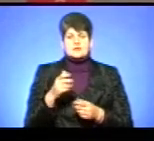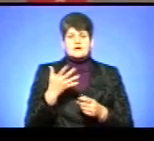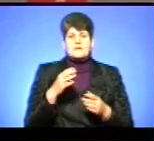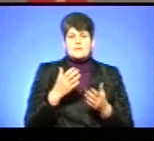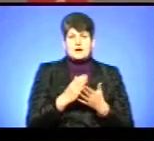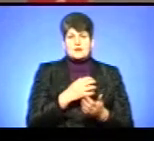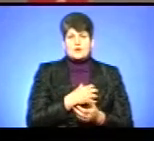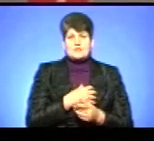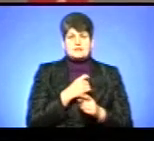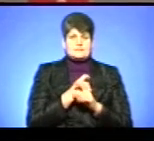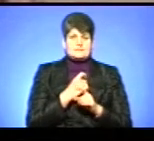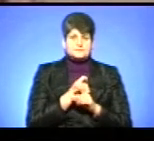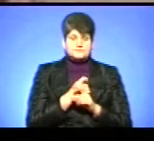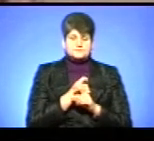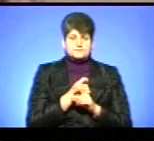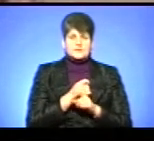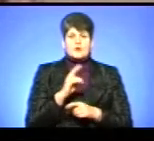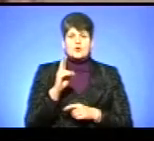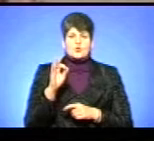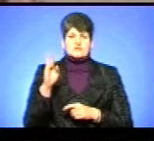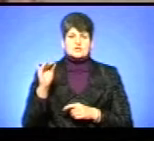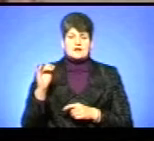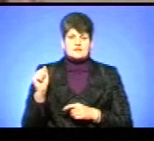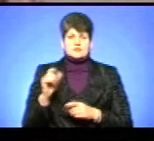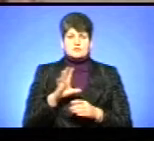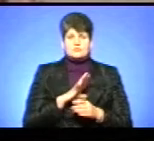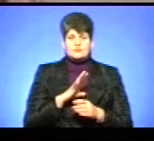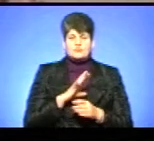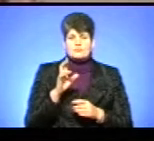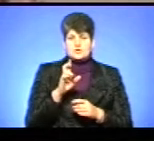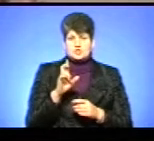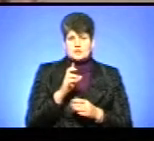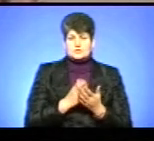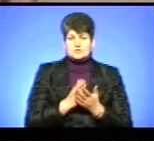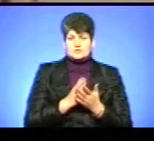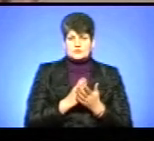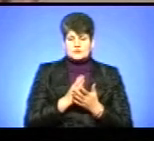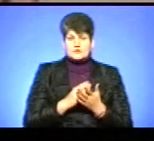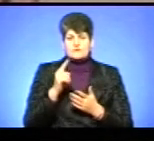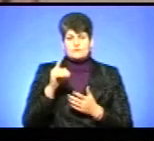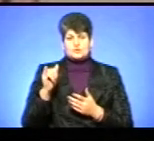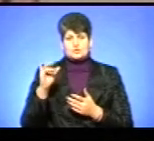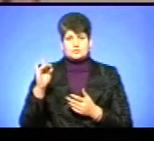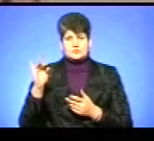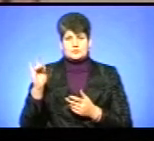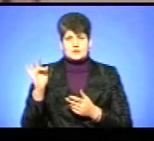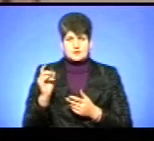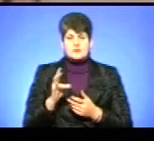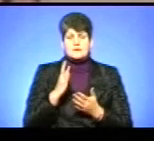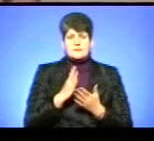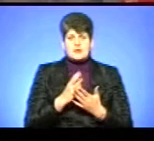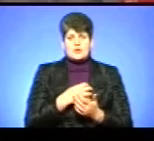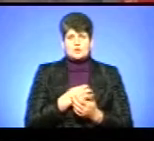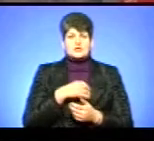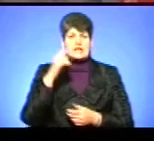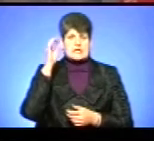нагороджений орденом Австро-Угорщини. Осип Ковшевич був комендантом у Бережанах в час Першої західноукраїнської народної республіки, нагороджений орденом